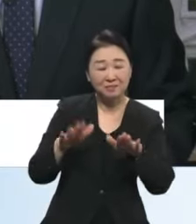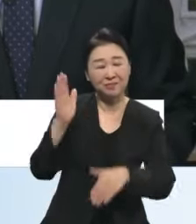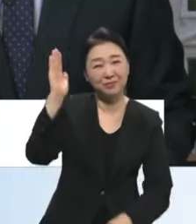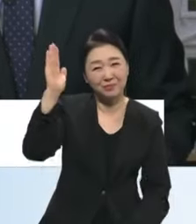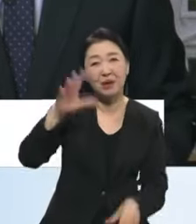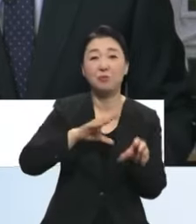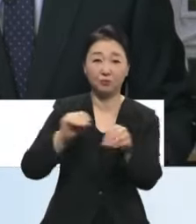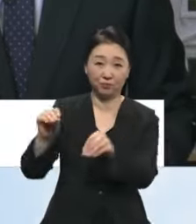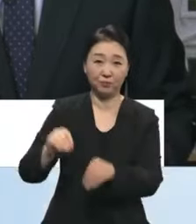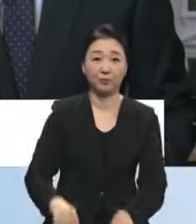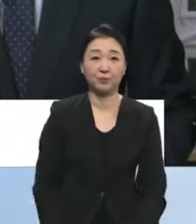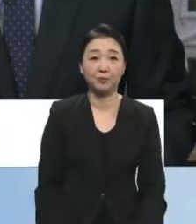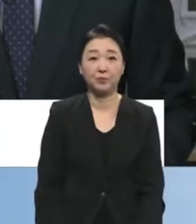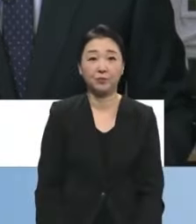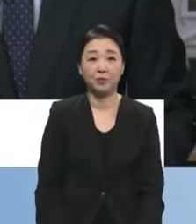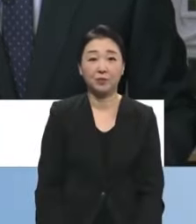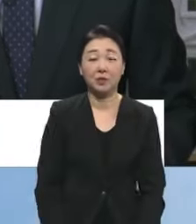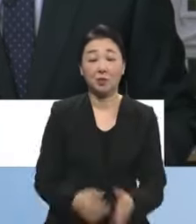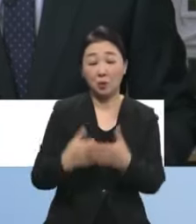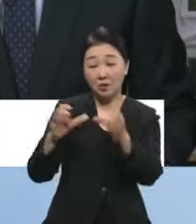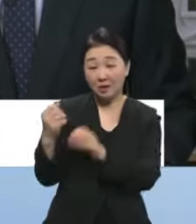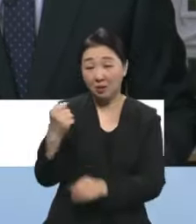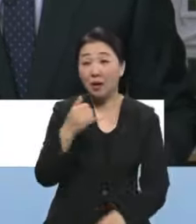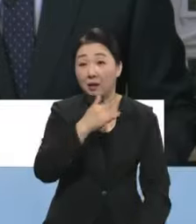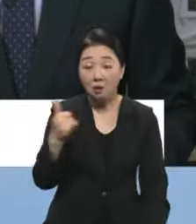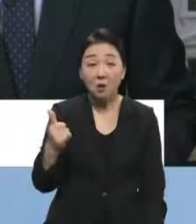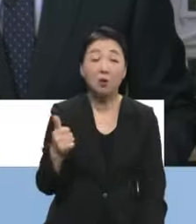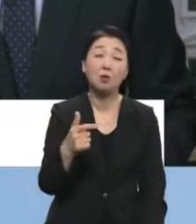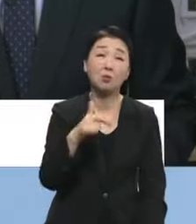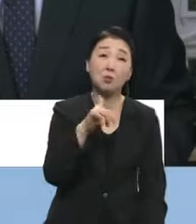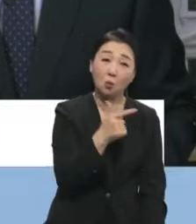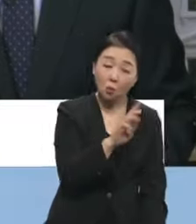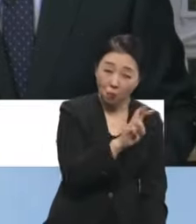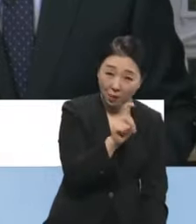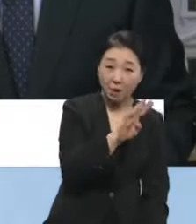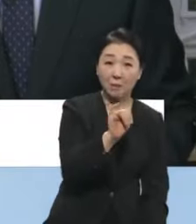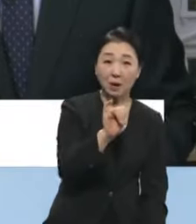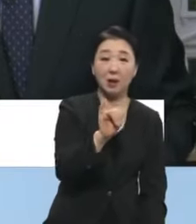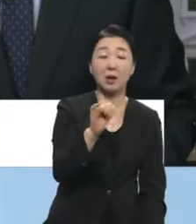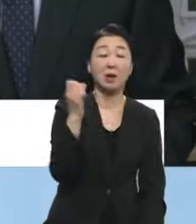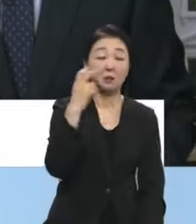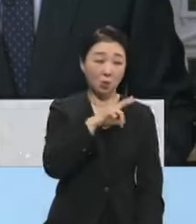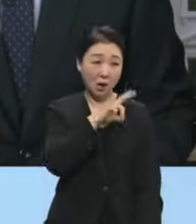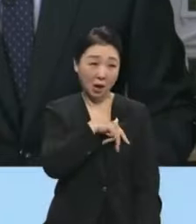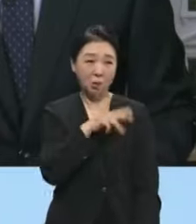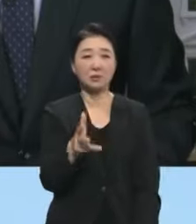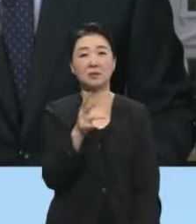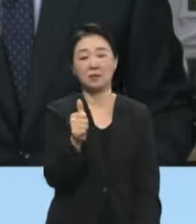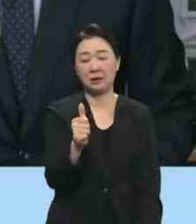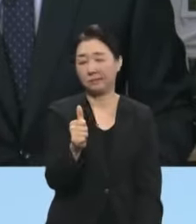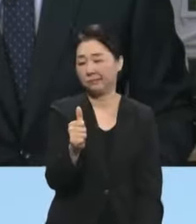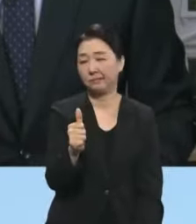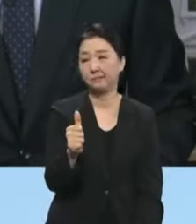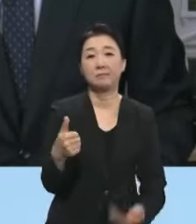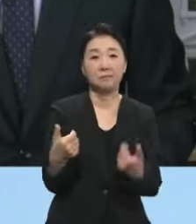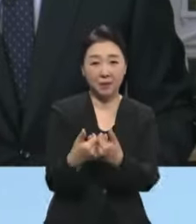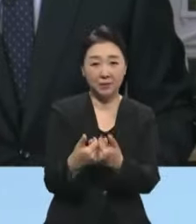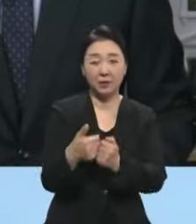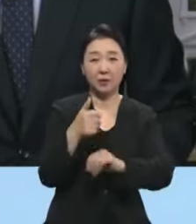중단해야 했습니다. 여기에 당내 영향력이 큰 오바마 전 대통령, 또 낸시 펠로시 전 하원의장 등도 등을 돌리면서